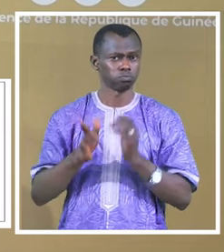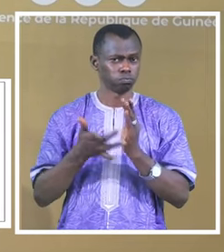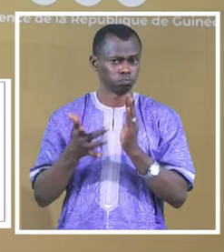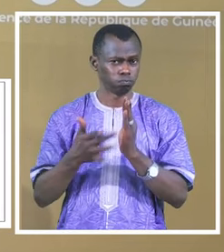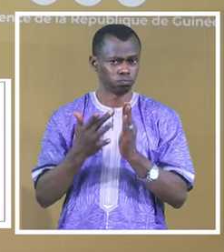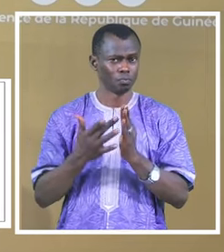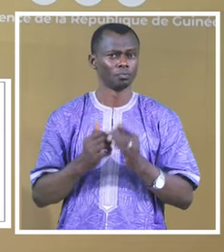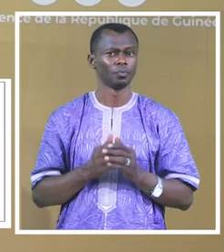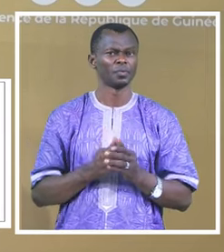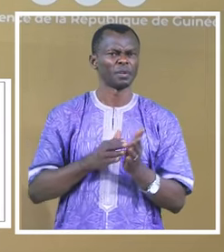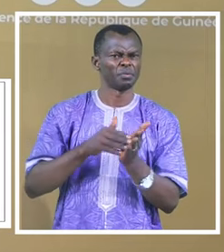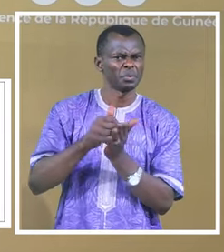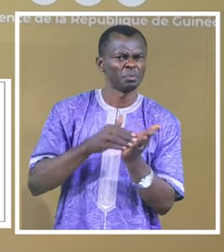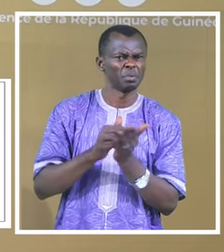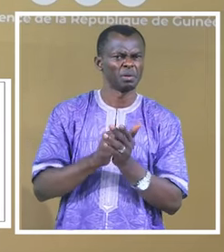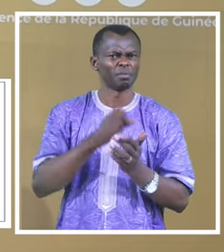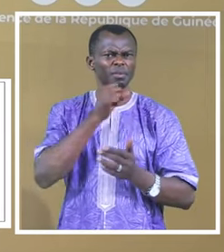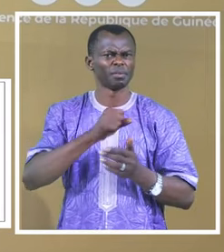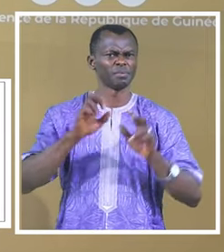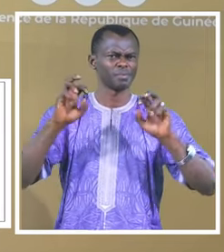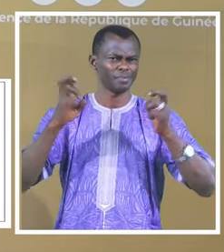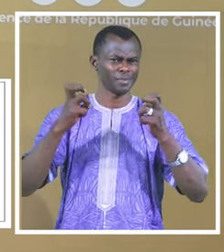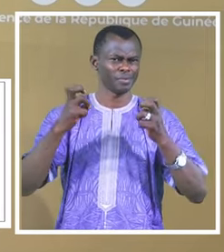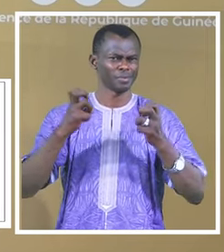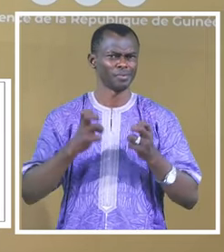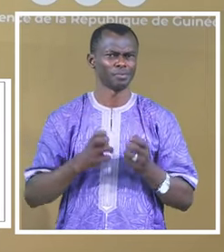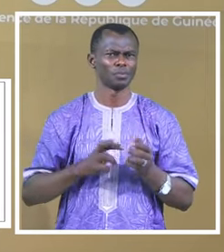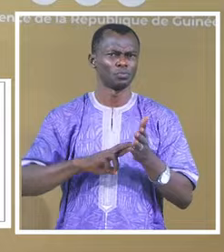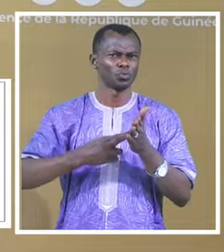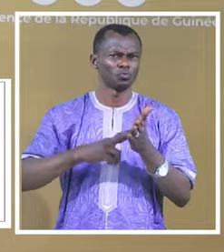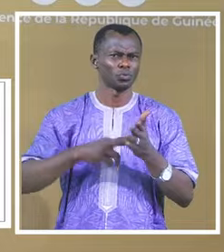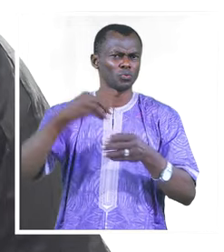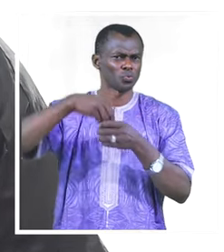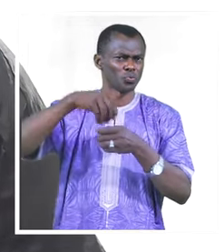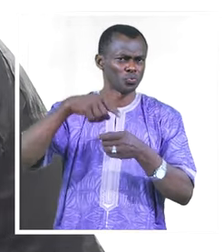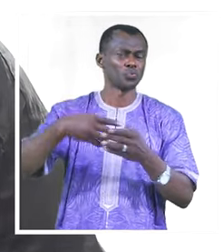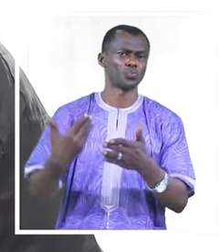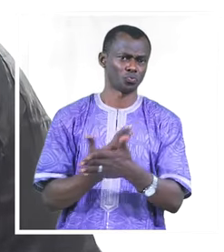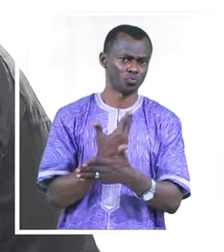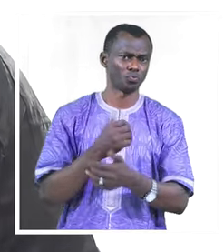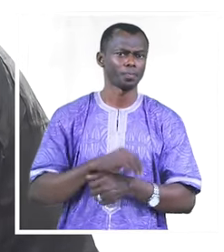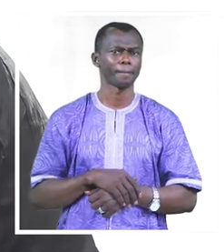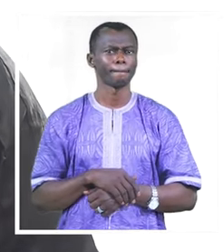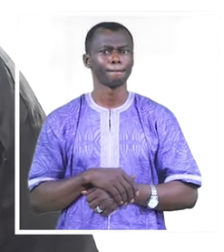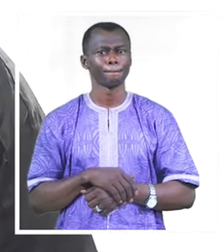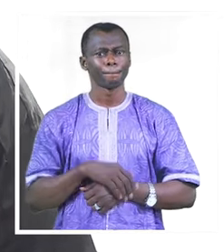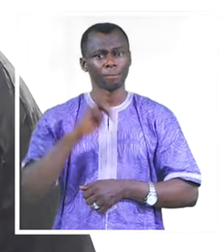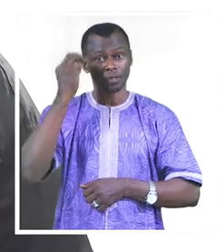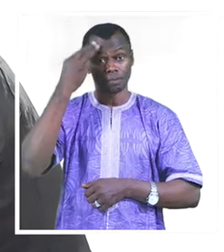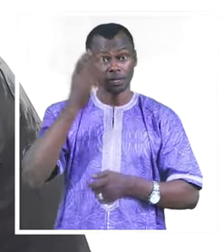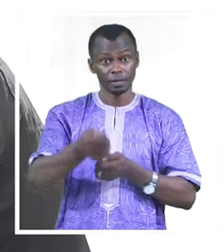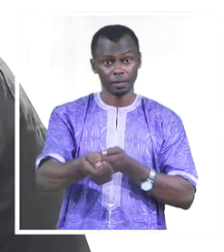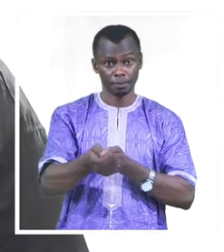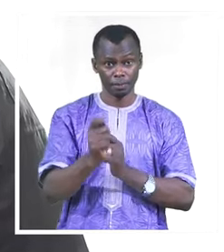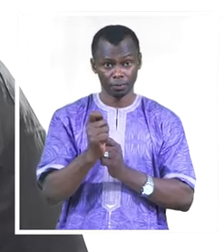texte ainsi que les innovations contenues dans le nouveau. Au titre des recommandations pour le ministère de la Pêche et